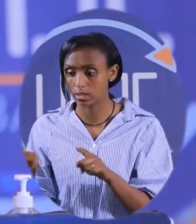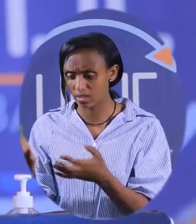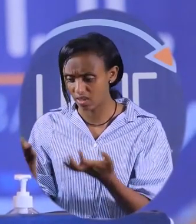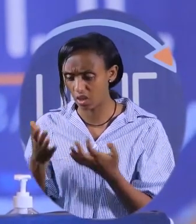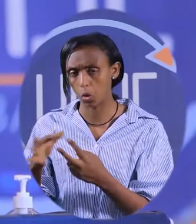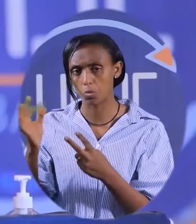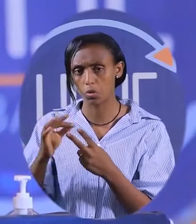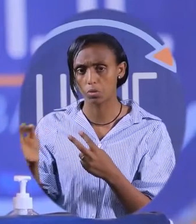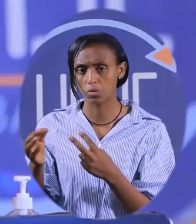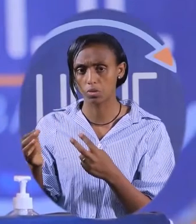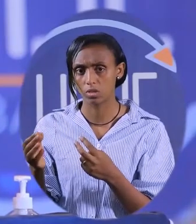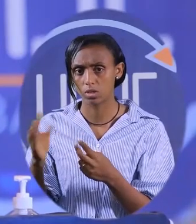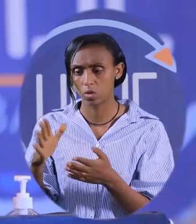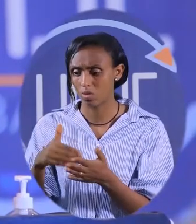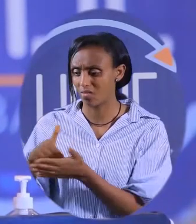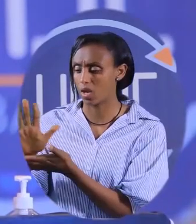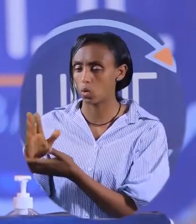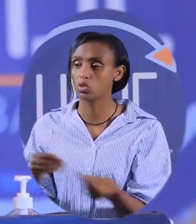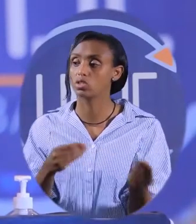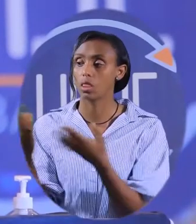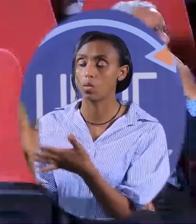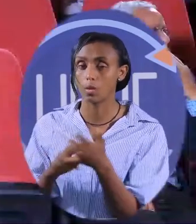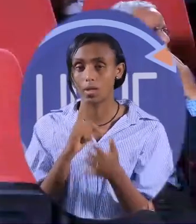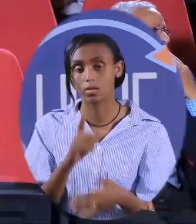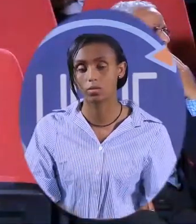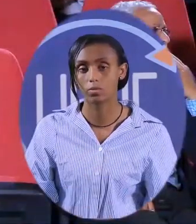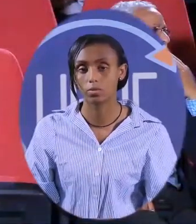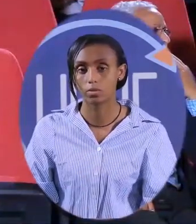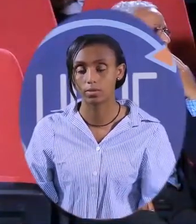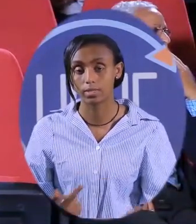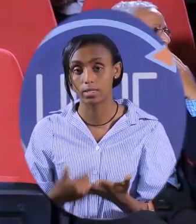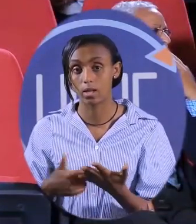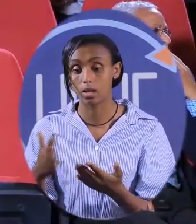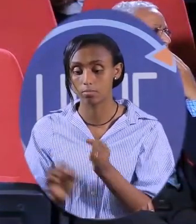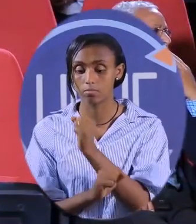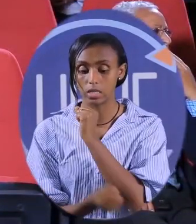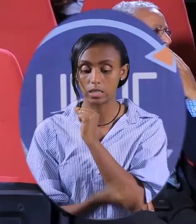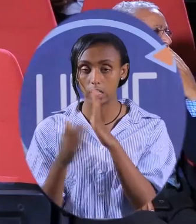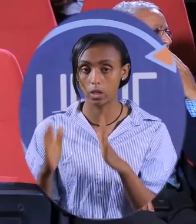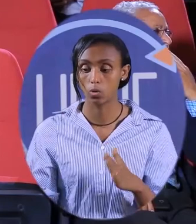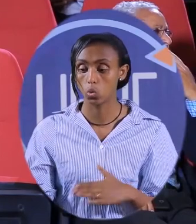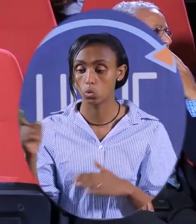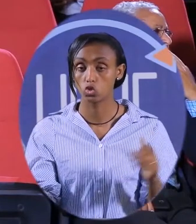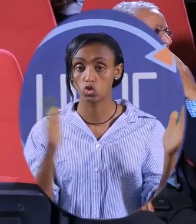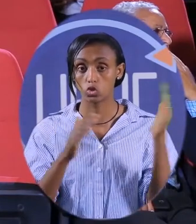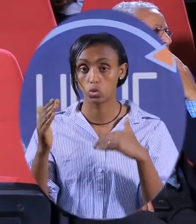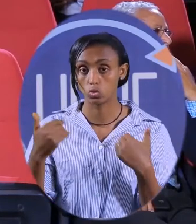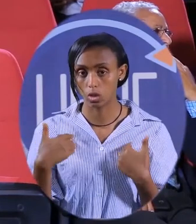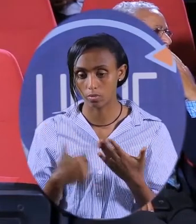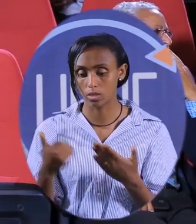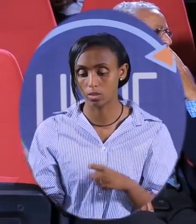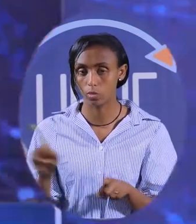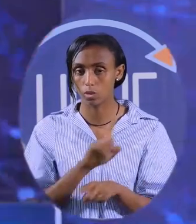መርጦ ካስፈለገ ሰው አፈናቅሎ ይሰጠዋል ማለት ነው። እንዲህ አይነት መሰረታዊ የሆኑ ችግሮች አሉ። ለዚህ